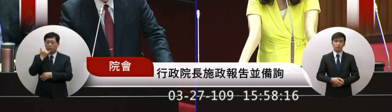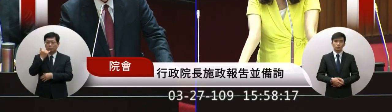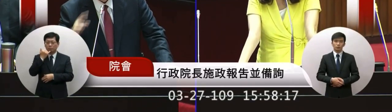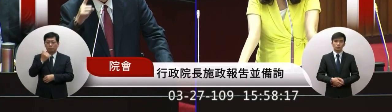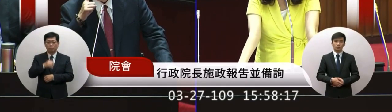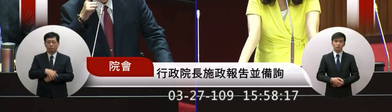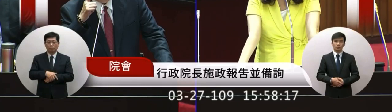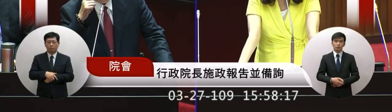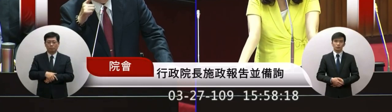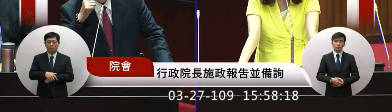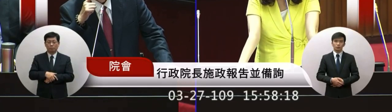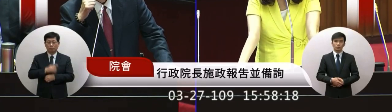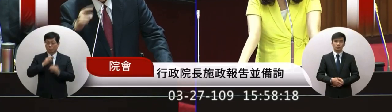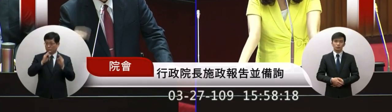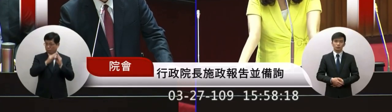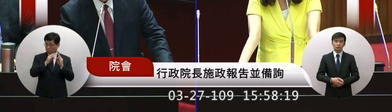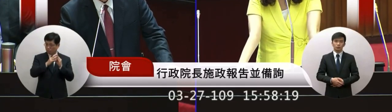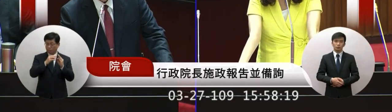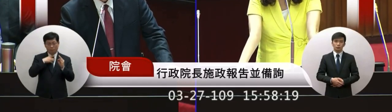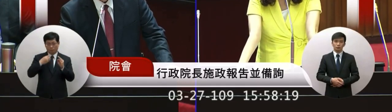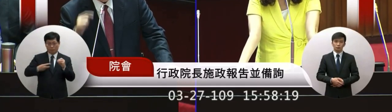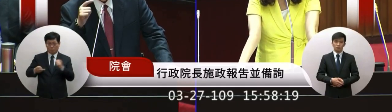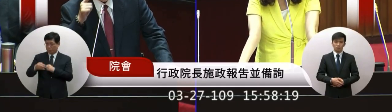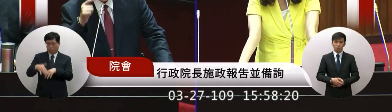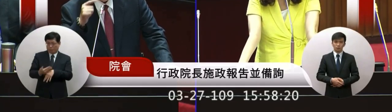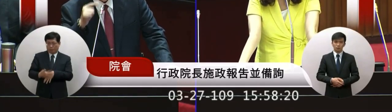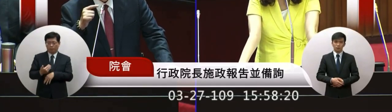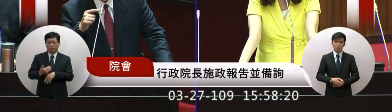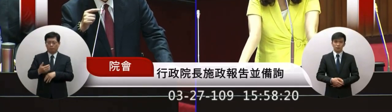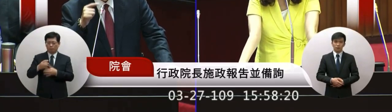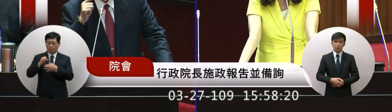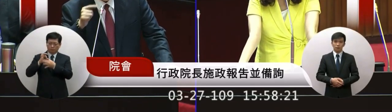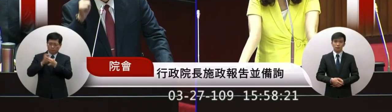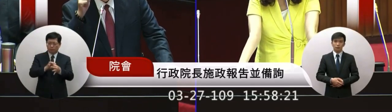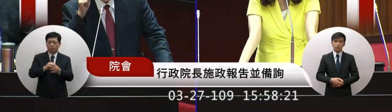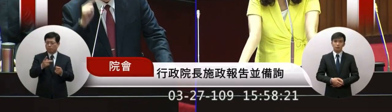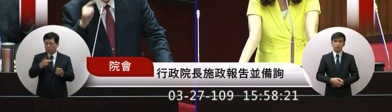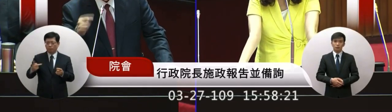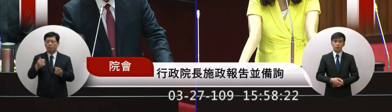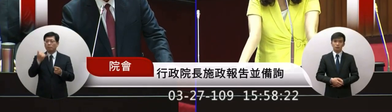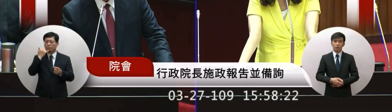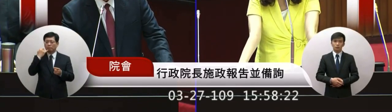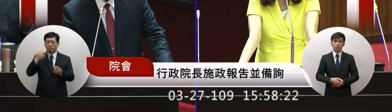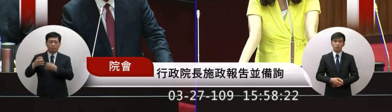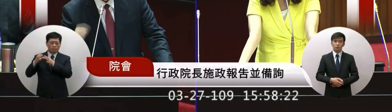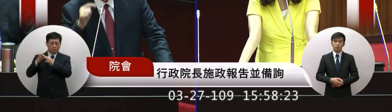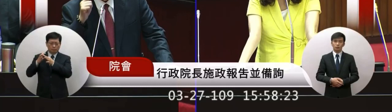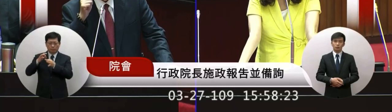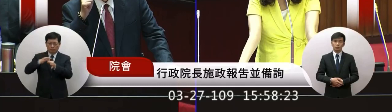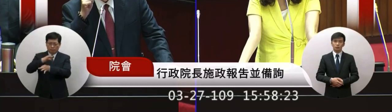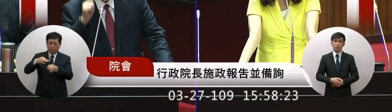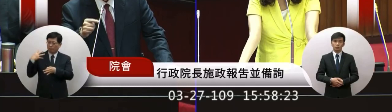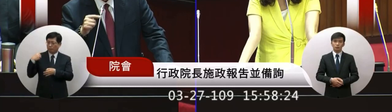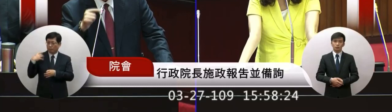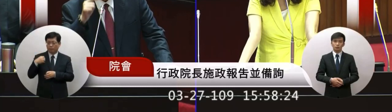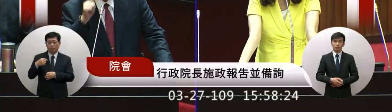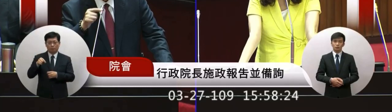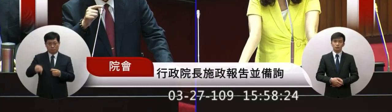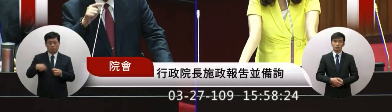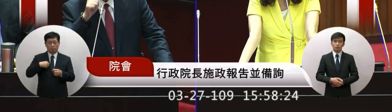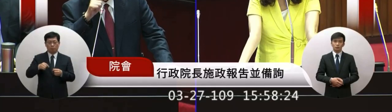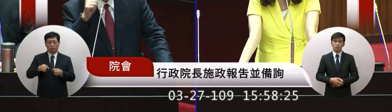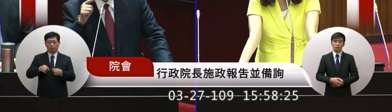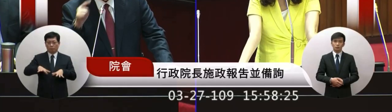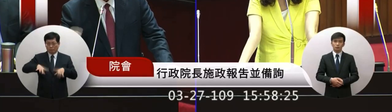够在银行不抽银根，让他愿意来经营下去，所以在这一个